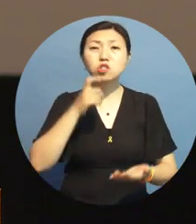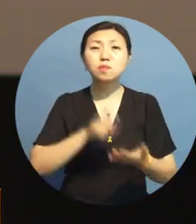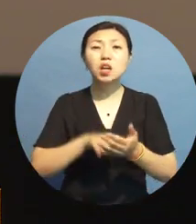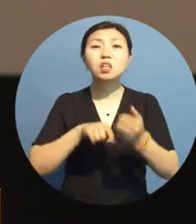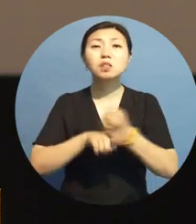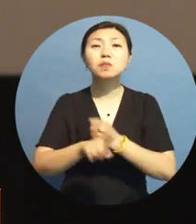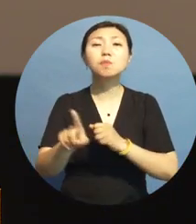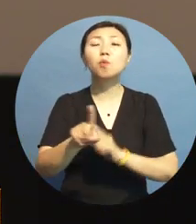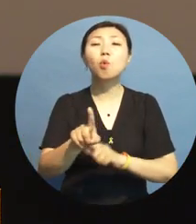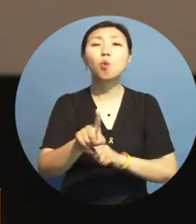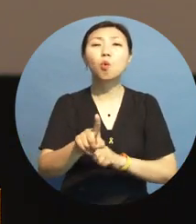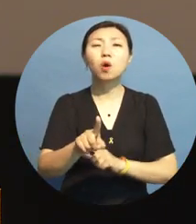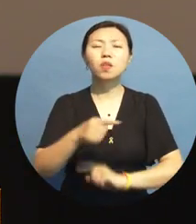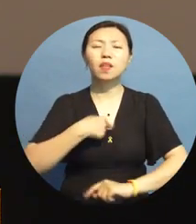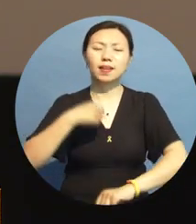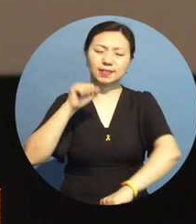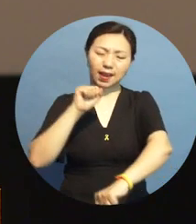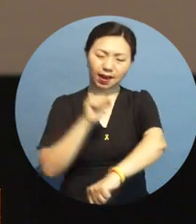잘하는 거예요.